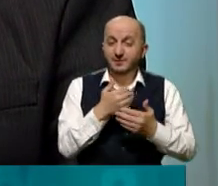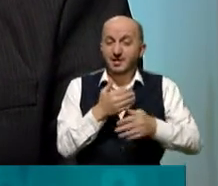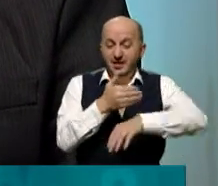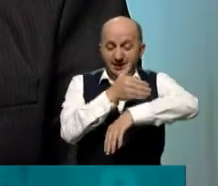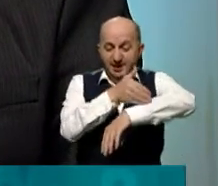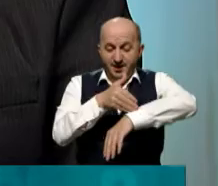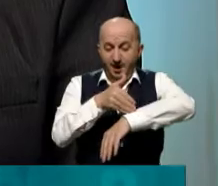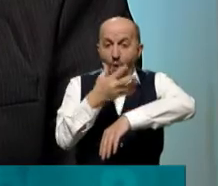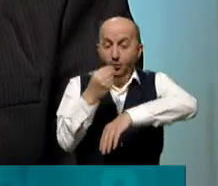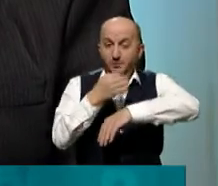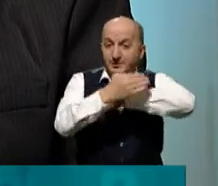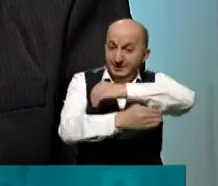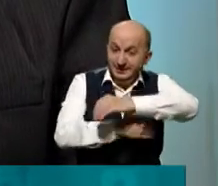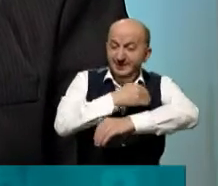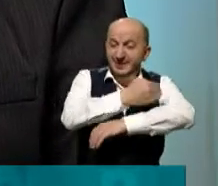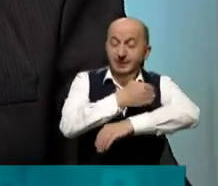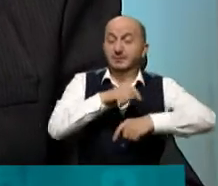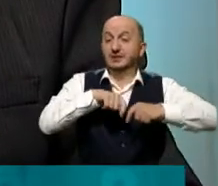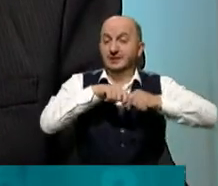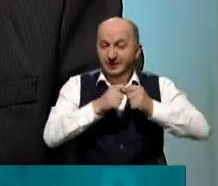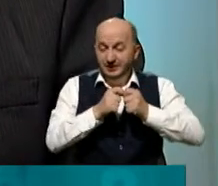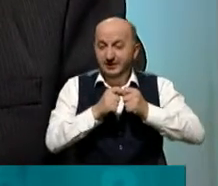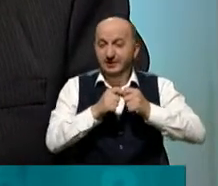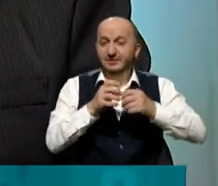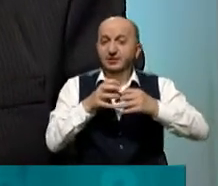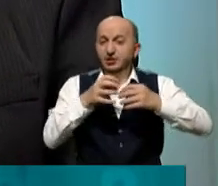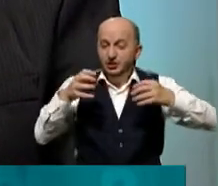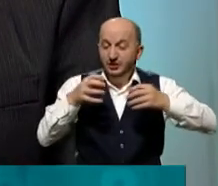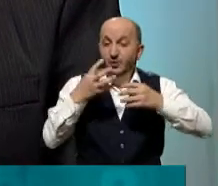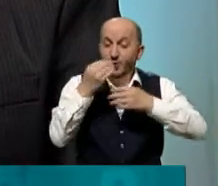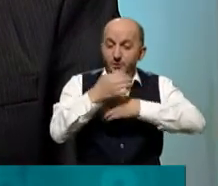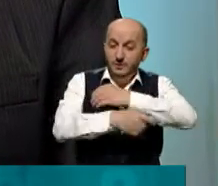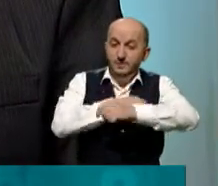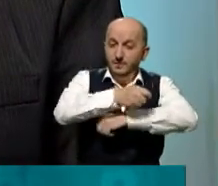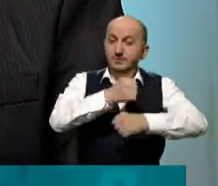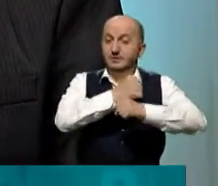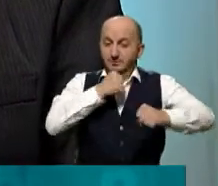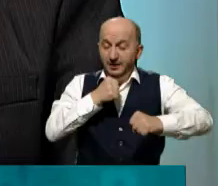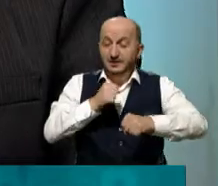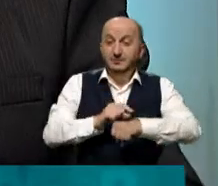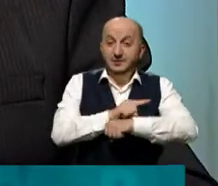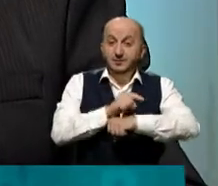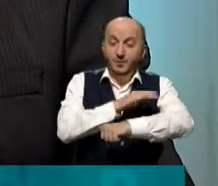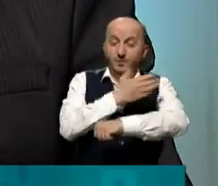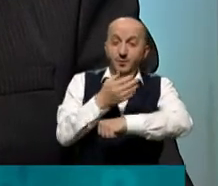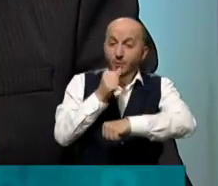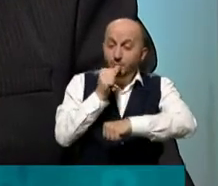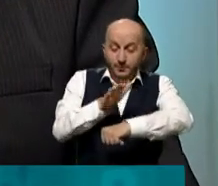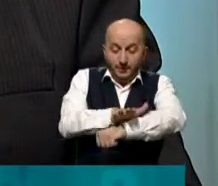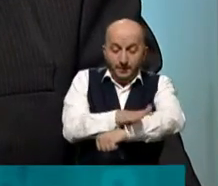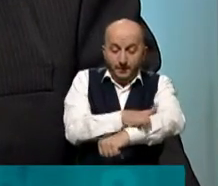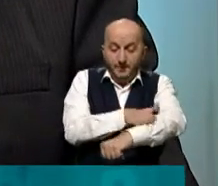oraya bir sargı sararız veya bir kırık çıkık olur, orayı bağladığımız zaman onun üzerine meshetmek